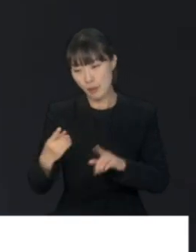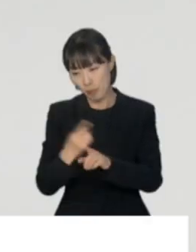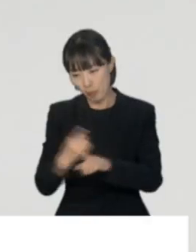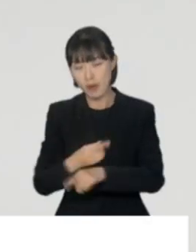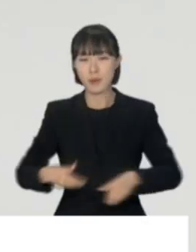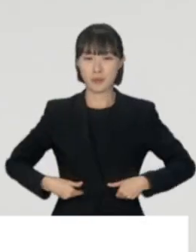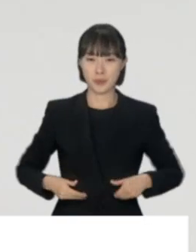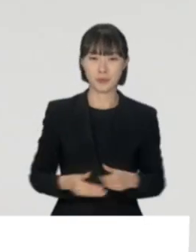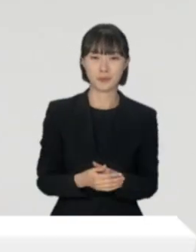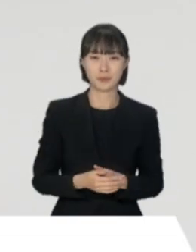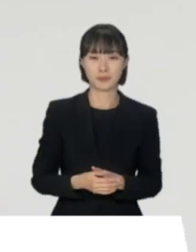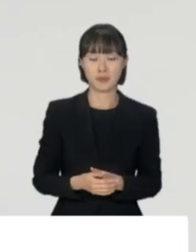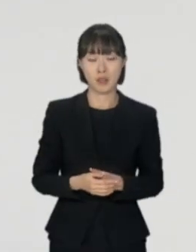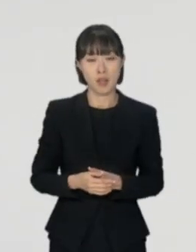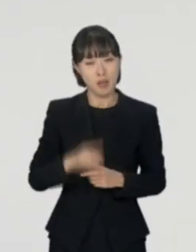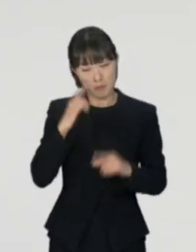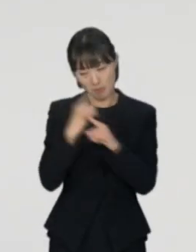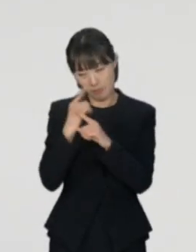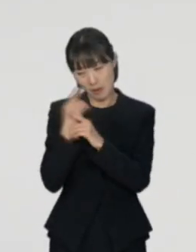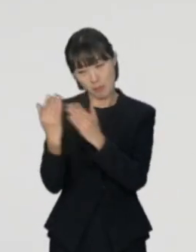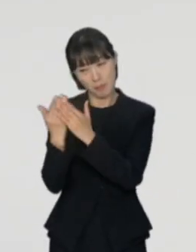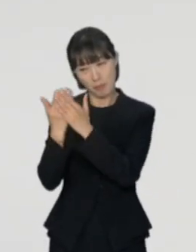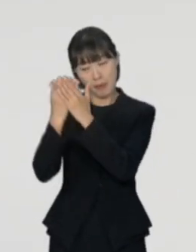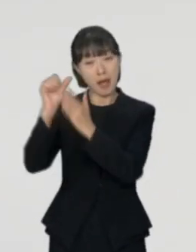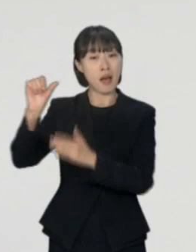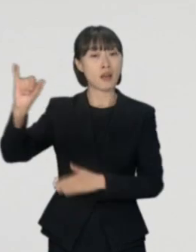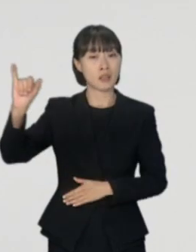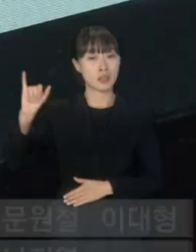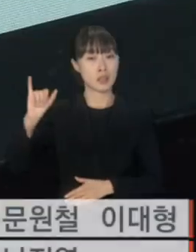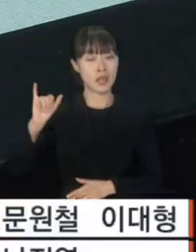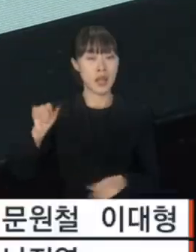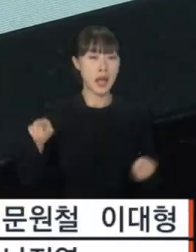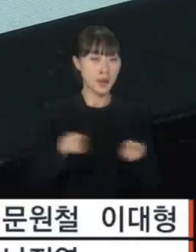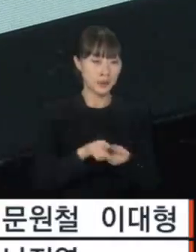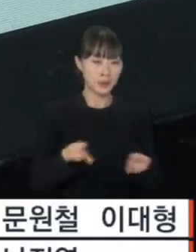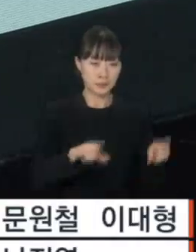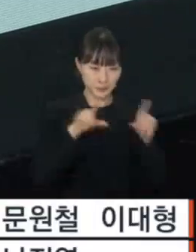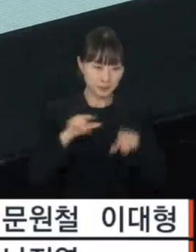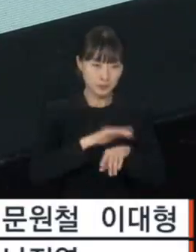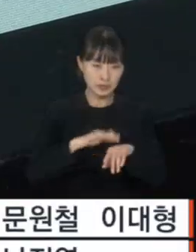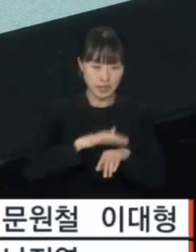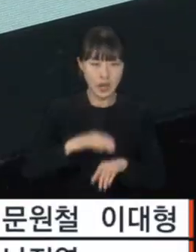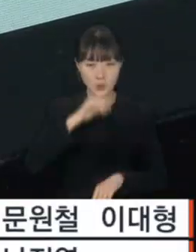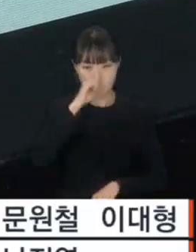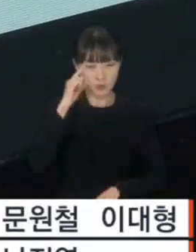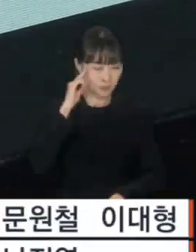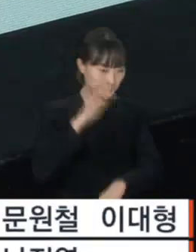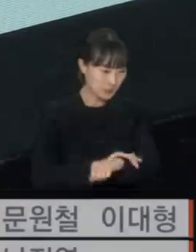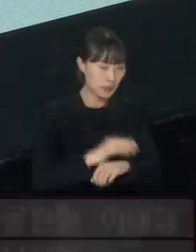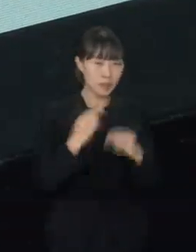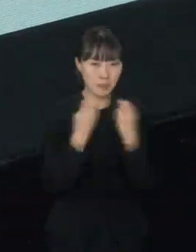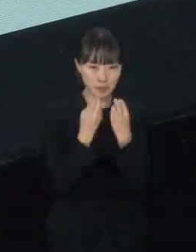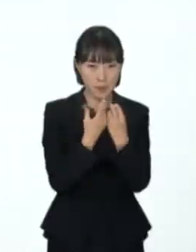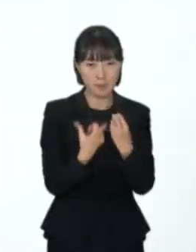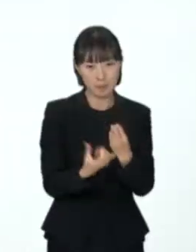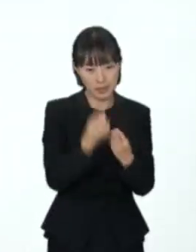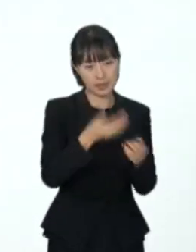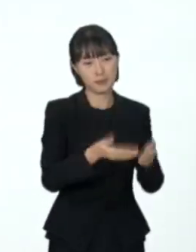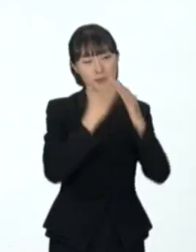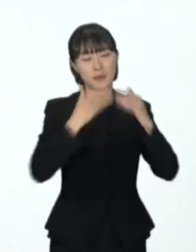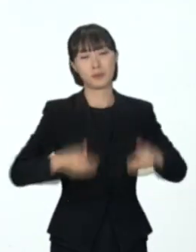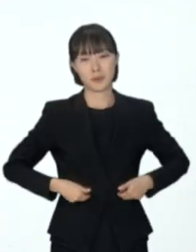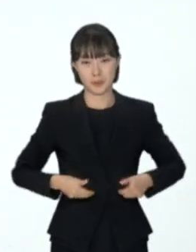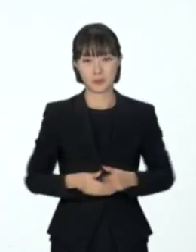합니다 나나리 발전하는 인공지능과 함께할 수 있는 슬기로운 방안을 서둘러 모색해야 한다는 지적입니다